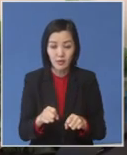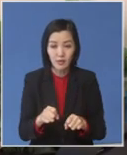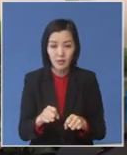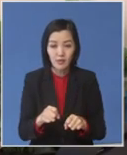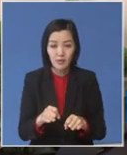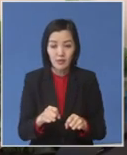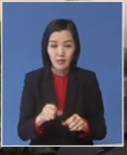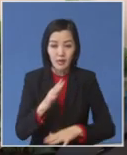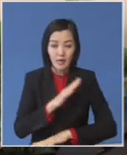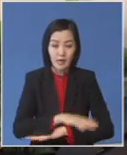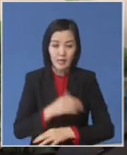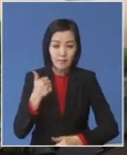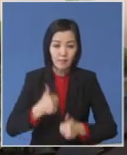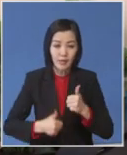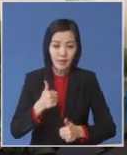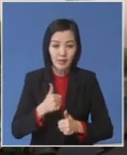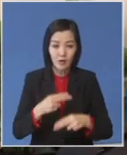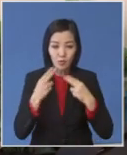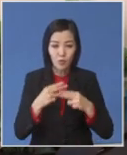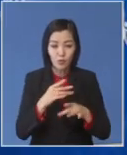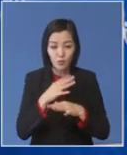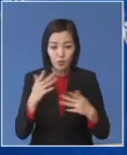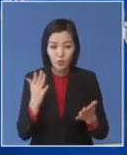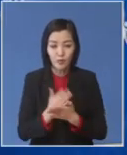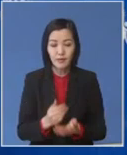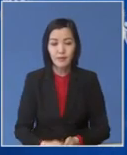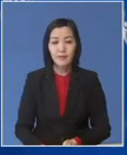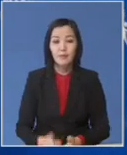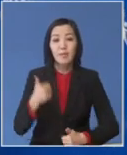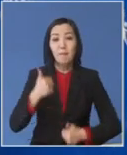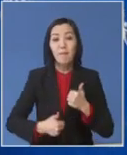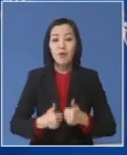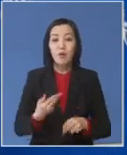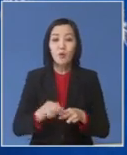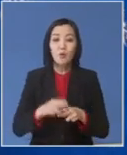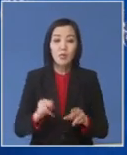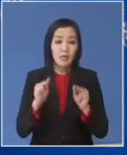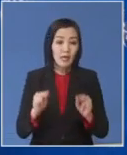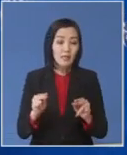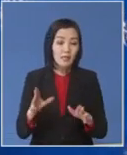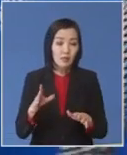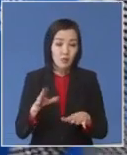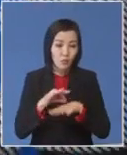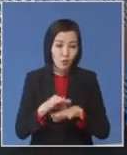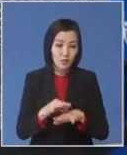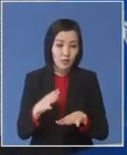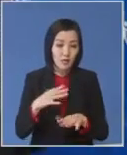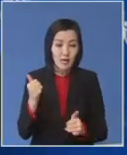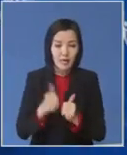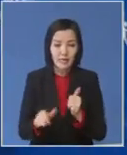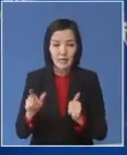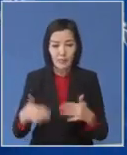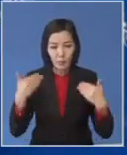балдардың осы олимпиадаға көңіл бөлуін көбейу деуге болады. Байқау өте әділетті деп ойлаймын. Өйткені мұнда әр адамның